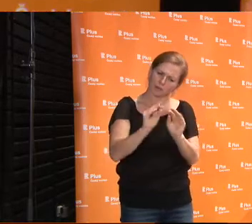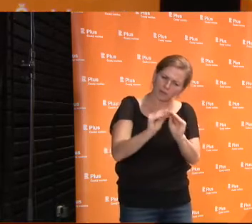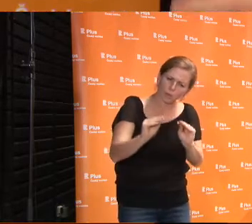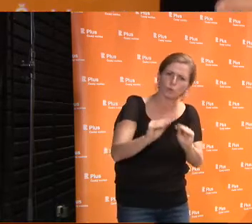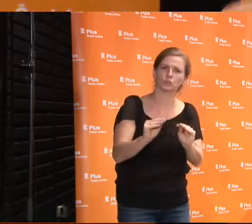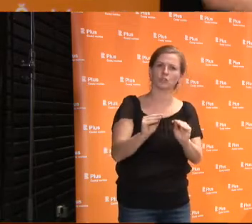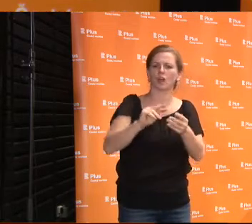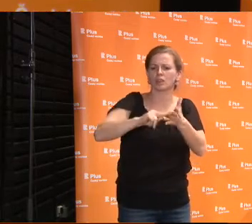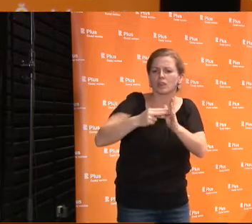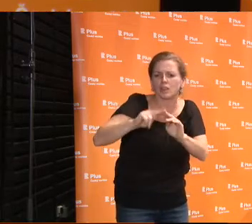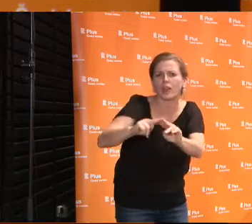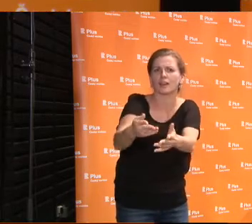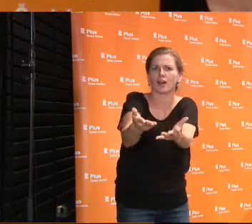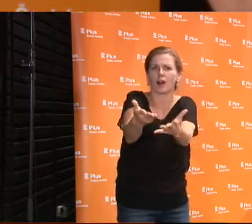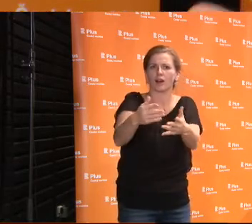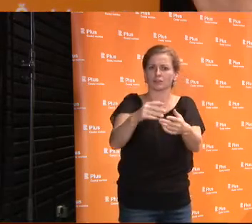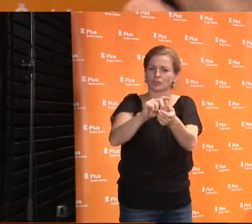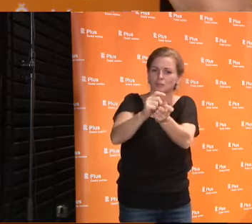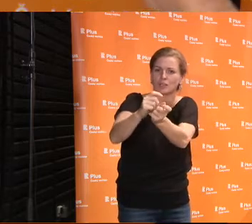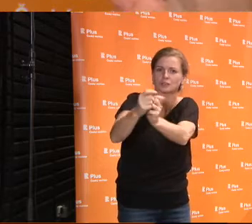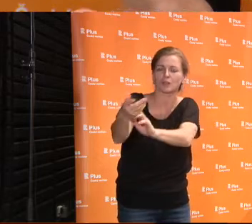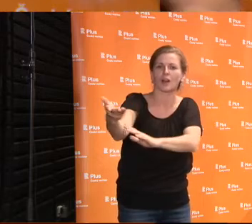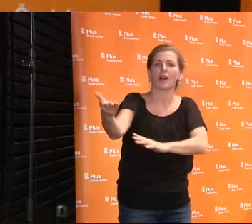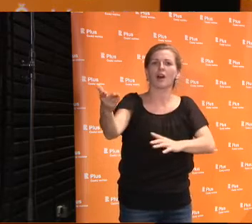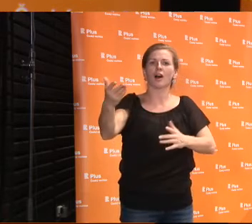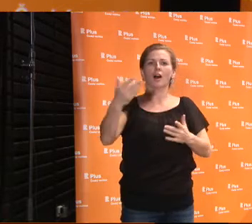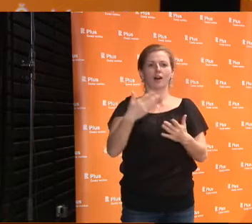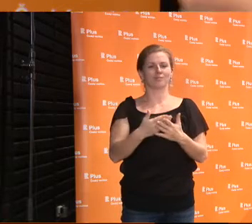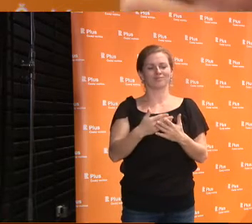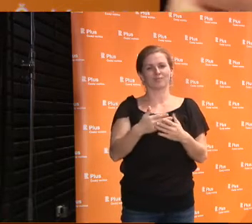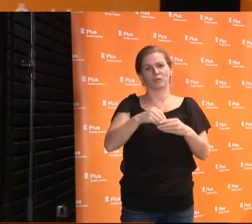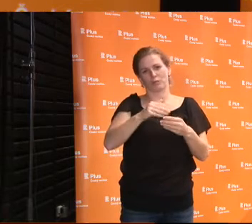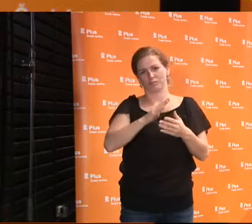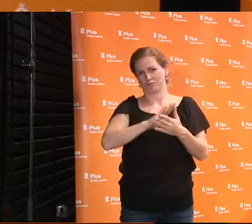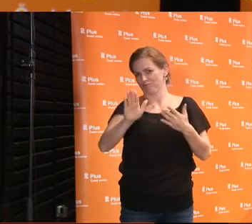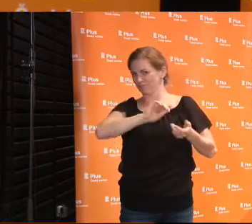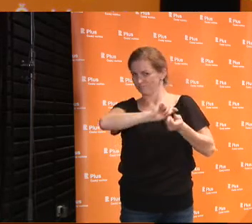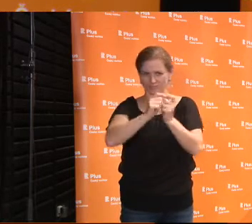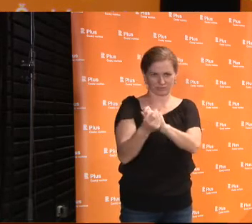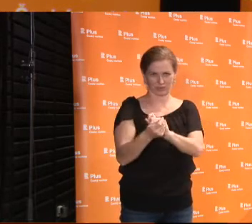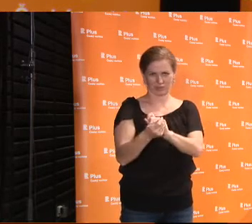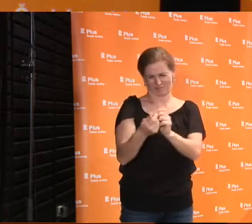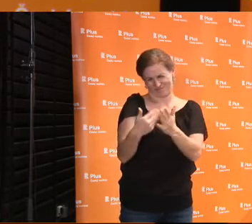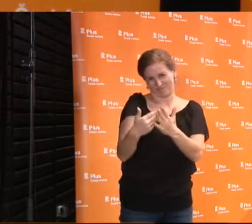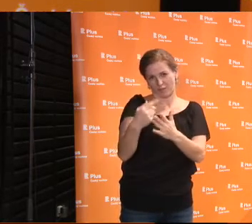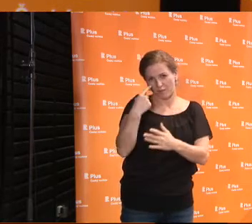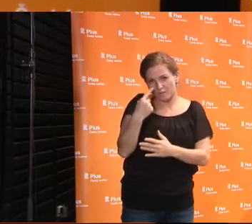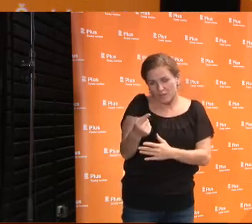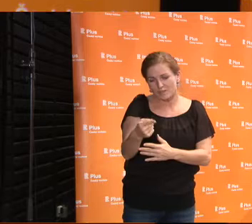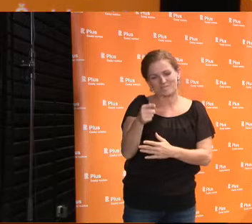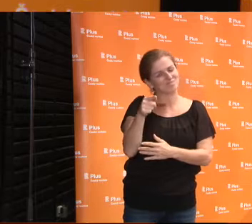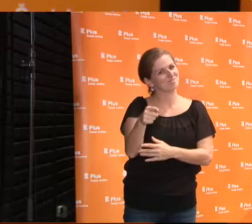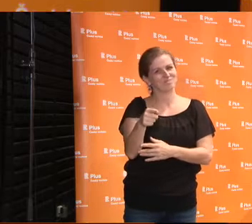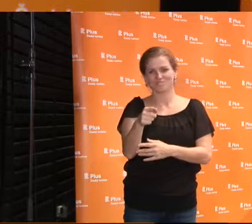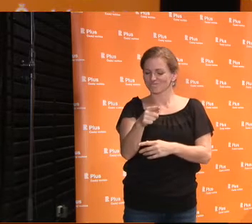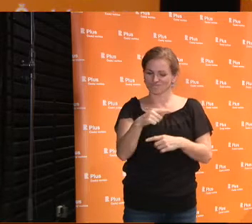to, co můžeme definovat pouze v podstatě jako změnu, jako trvalou změnu a velmi rychlou změnu. No a tam vidím jako nutnost